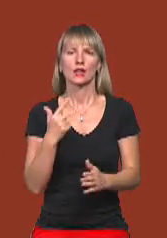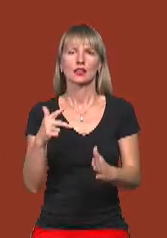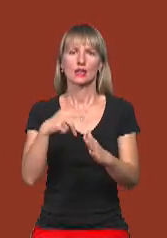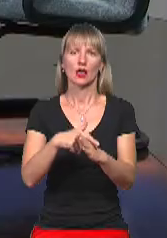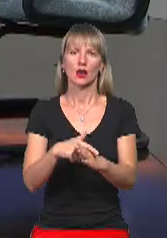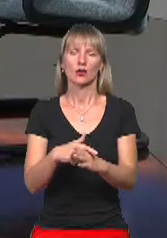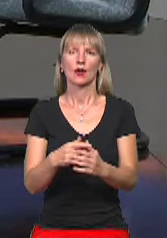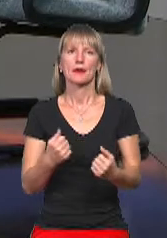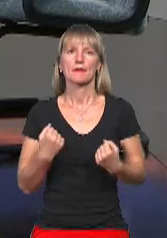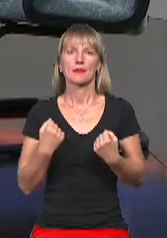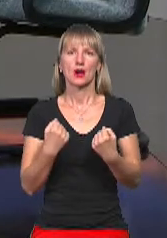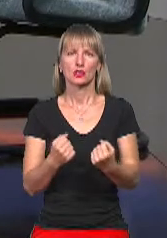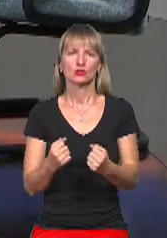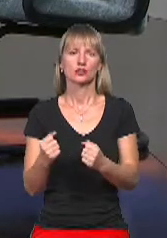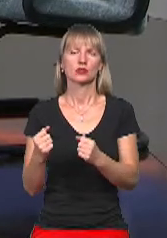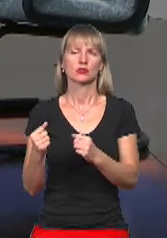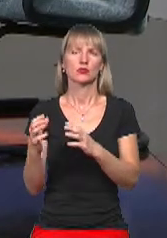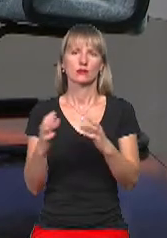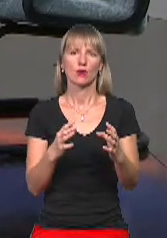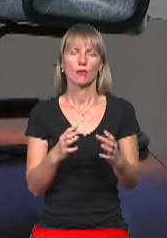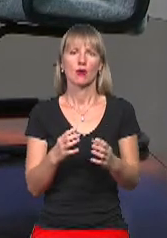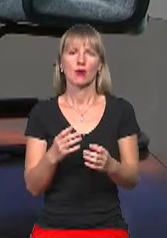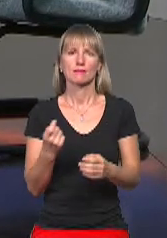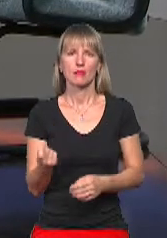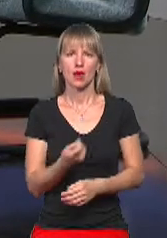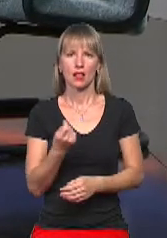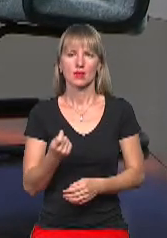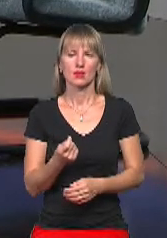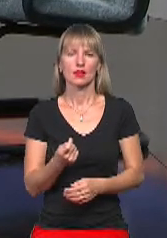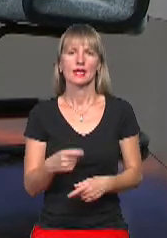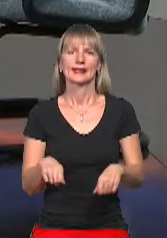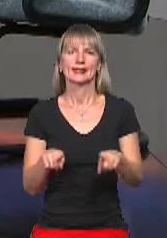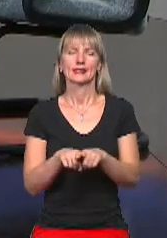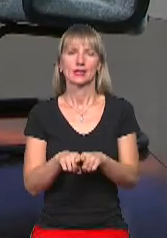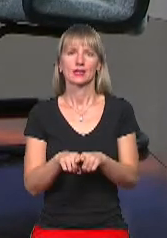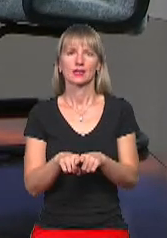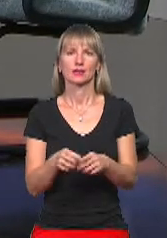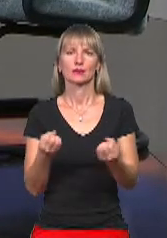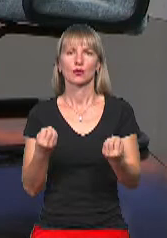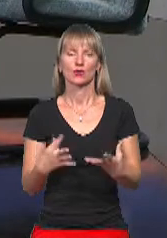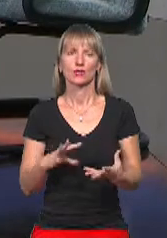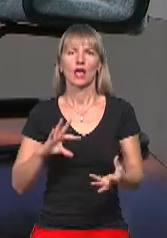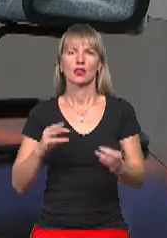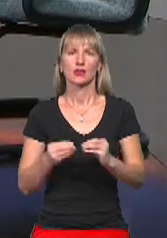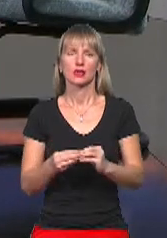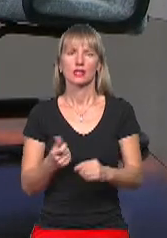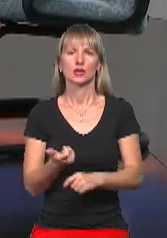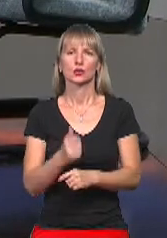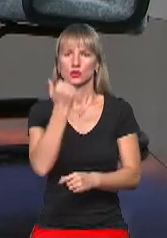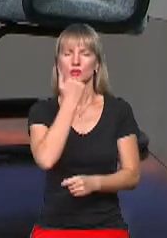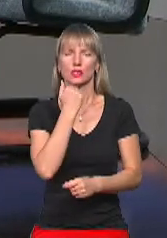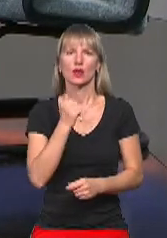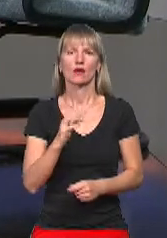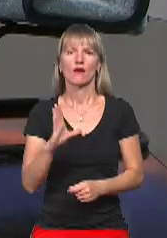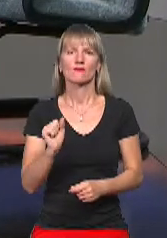навантаження транспорту, воно не настільки велике. Тобто навіть отакий, ну, простий аналіз, я дуже дякую